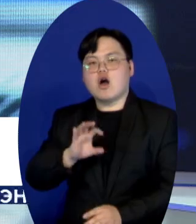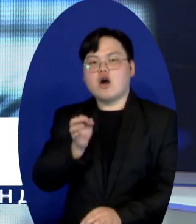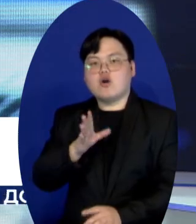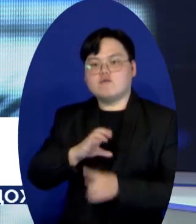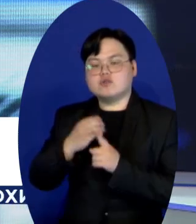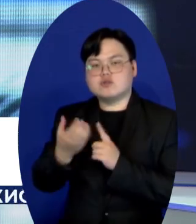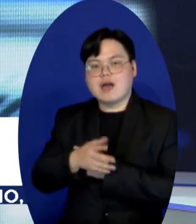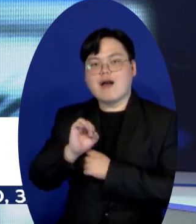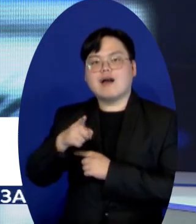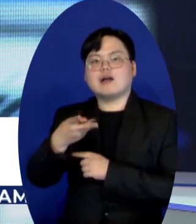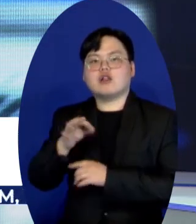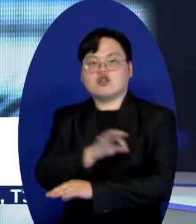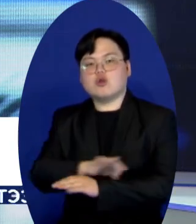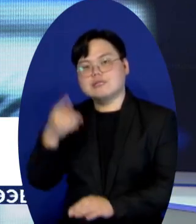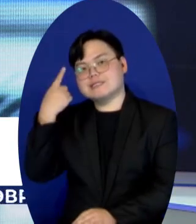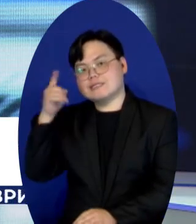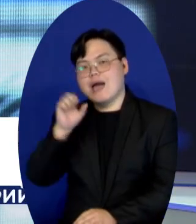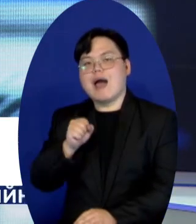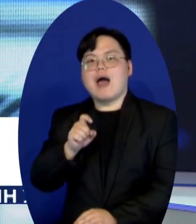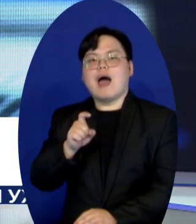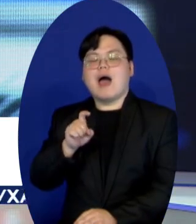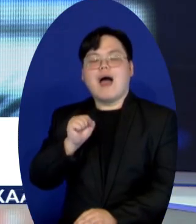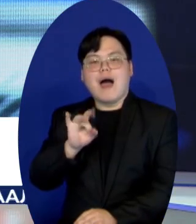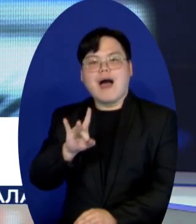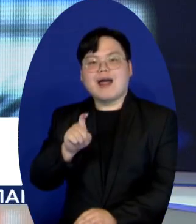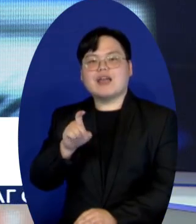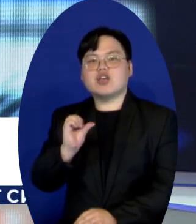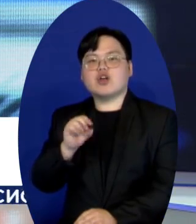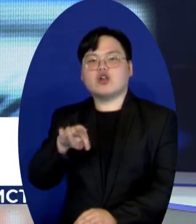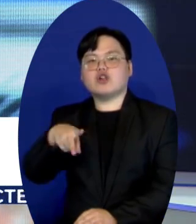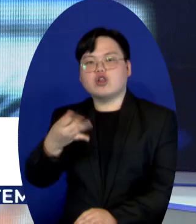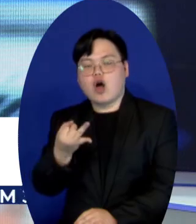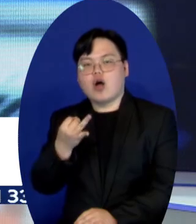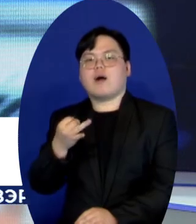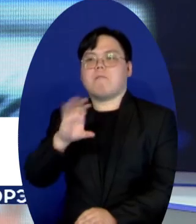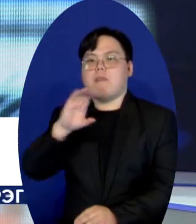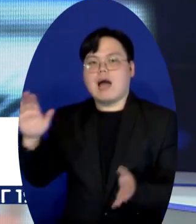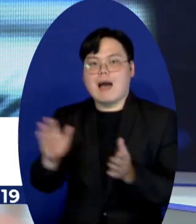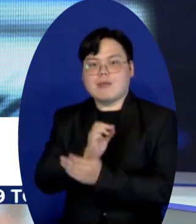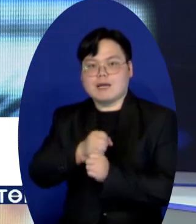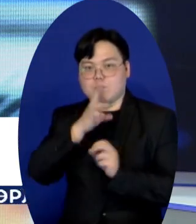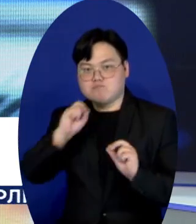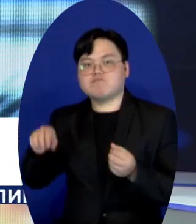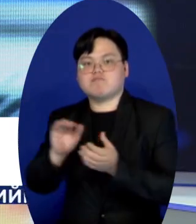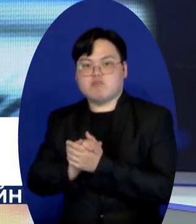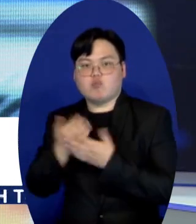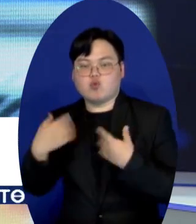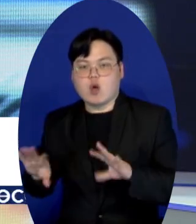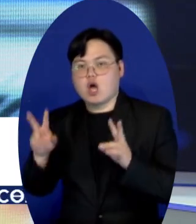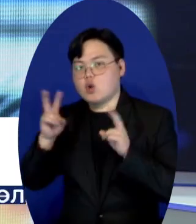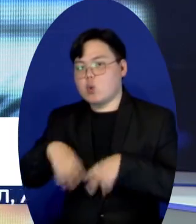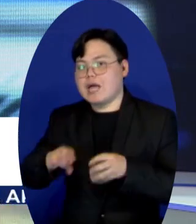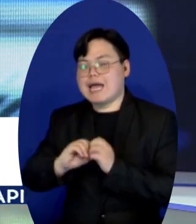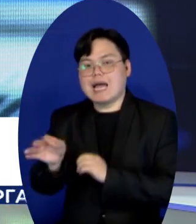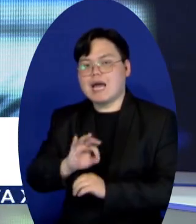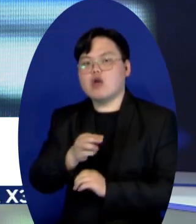голомт археологийн төслийг санаачлан археологийн хүрээлэнтэй хамтран ажиллах санамж бичгийг өнөөдөр байгууллаа. За ингэснээр судалгаа шинжилгээ хийгдэж амжаагүй